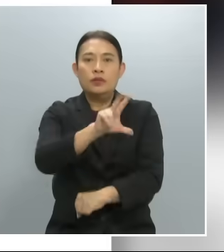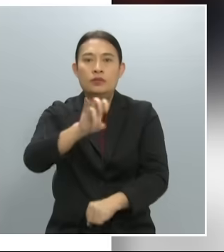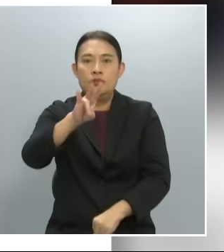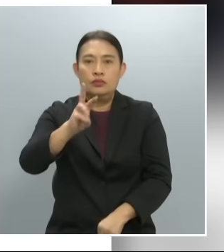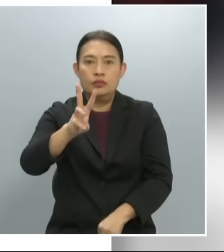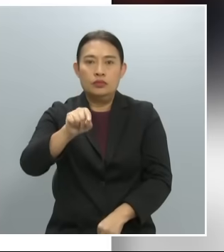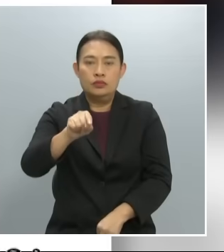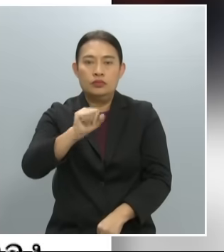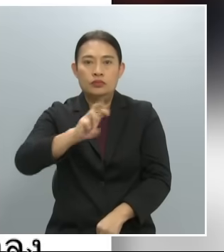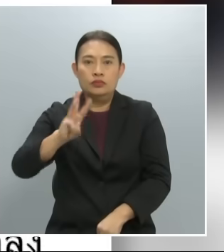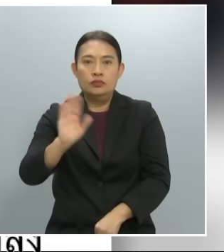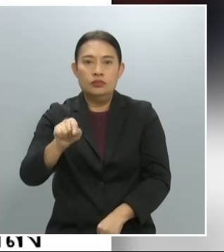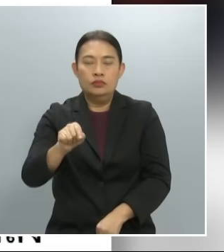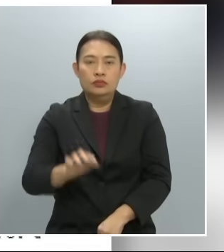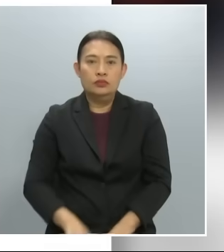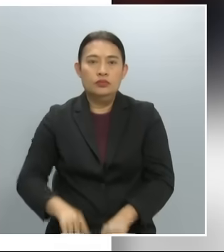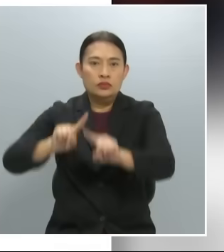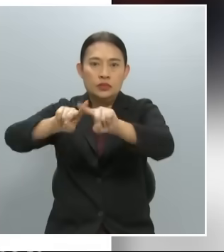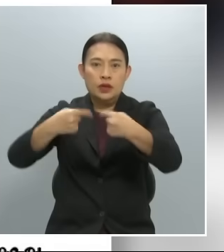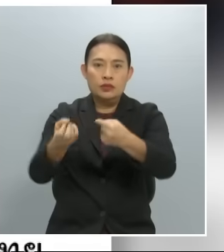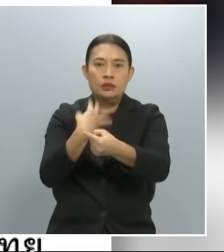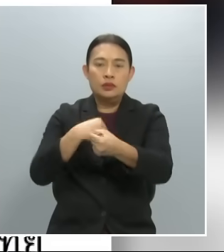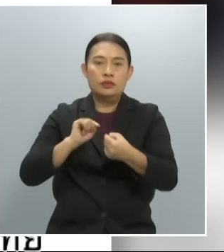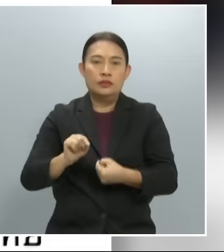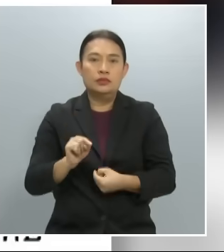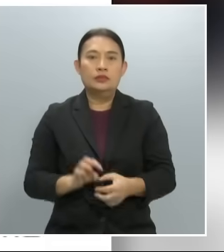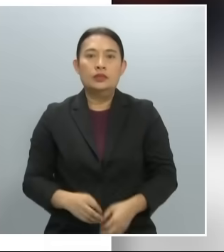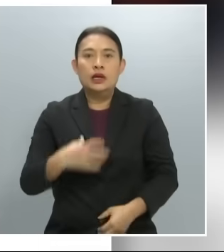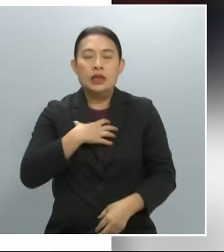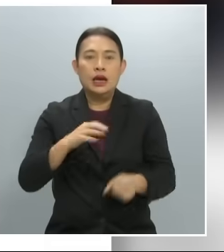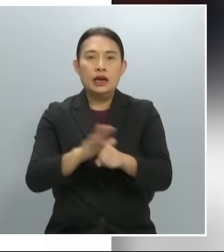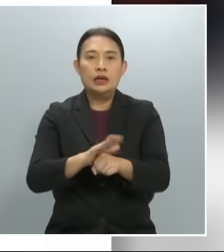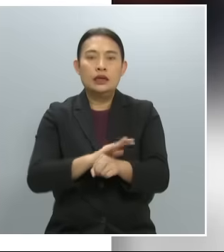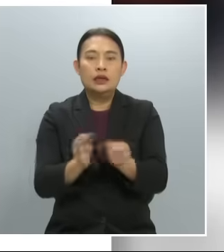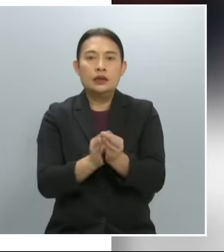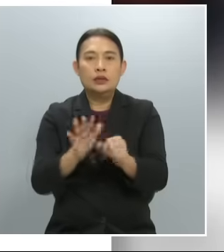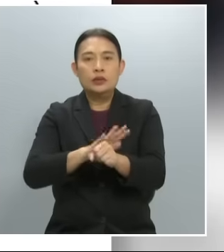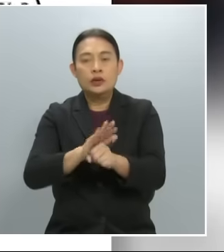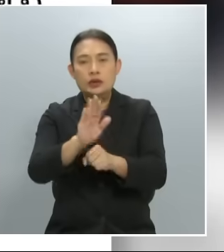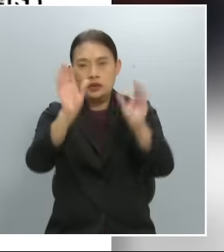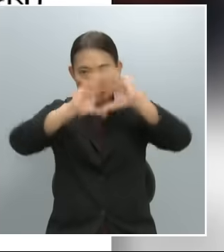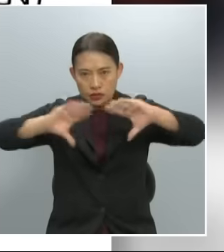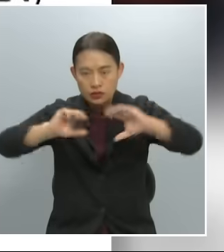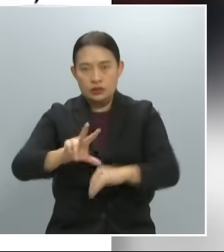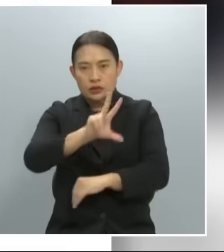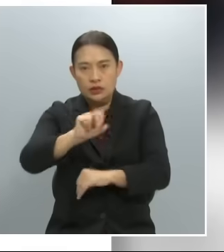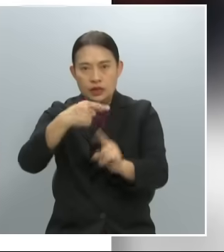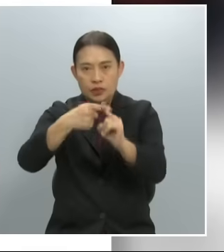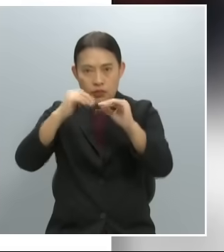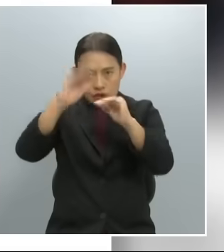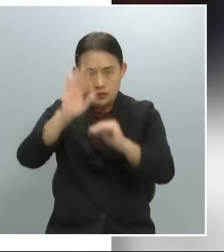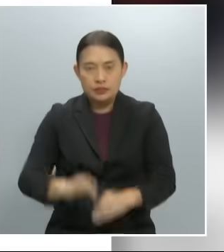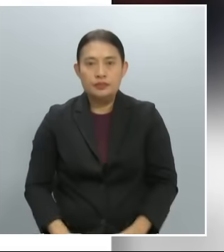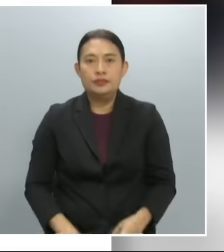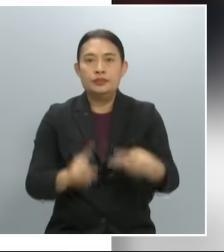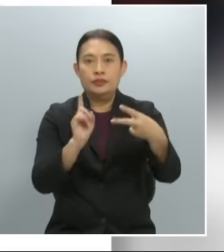ว.ได้คำตอบว่า1 เราต้องการเสียงที่พอดีสำหรับเสถียรภาพของรัฐบาลก็คือ300บวก 2 ส